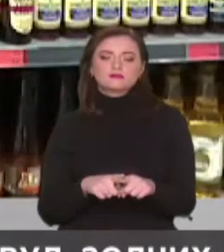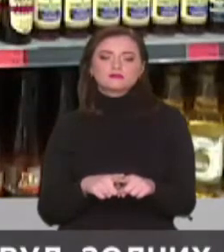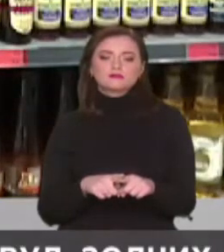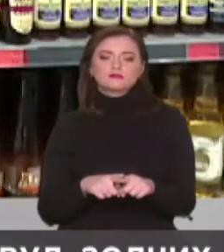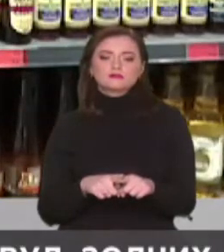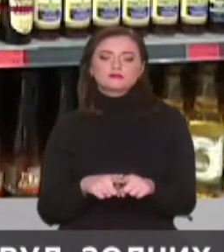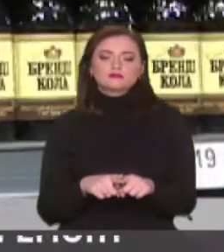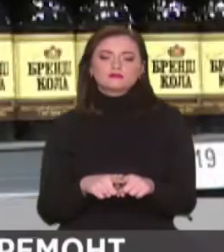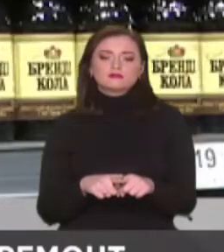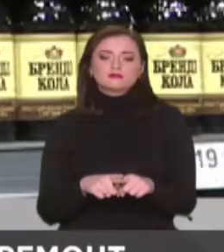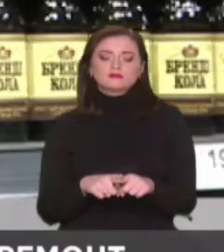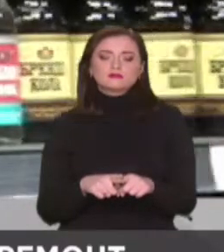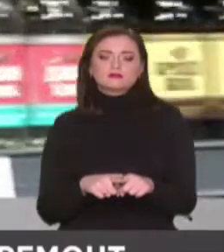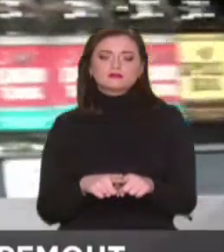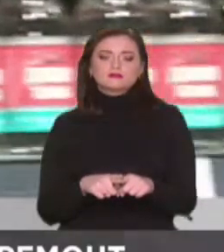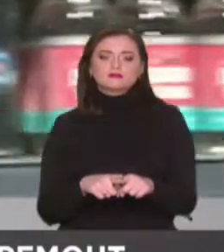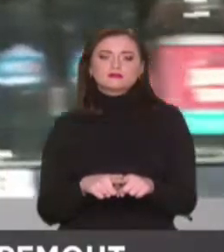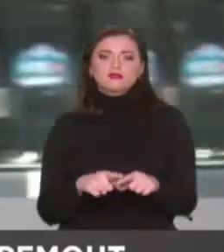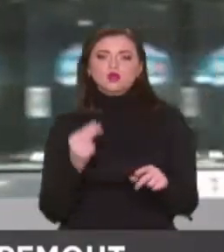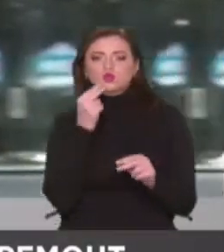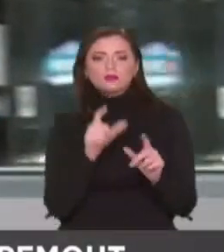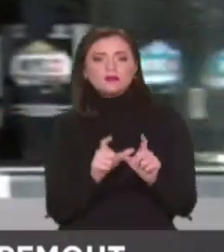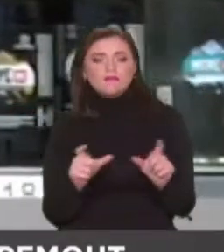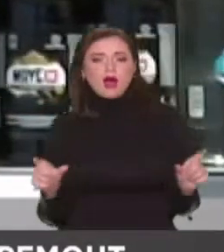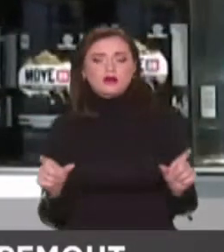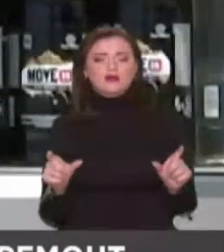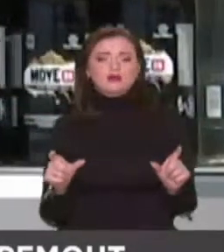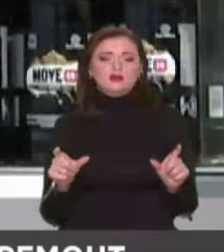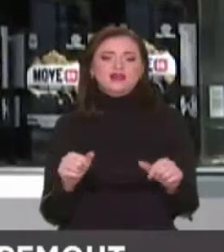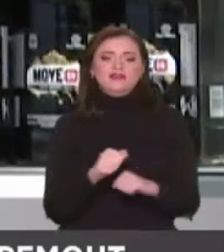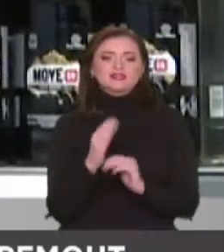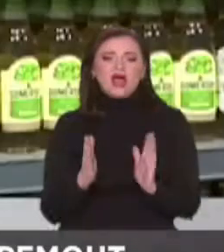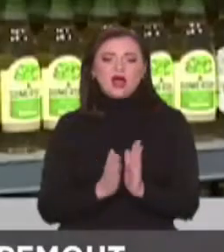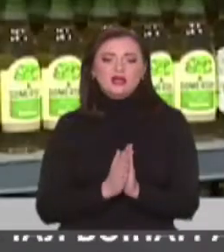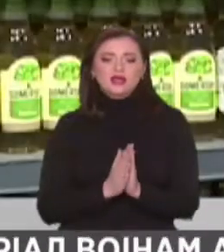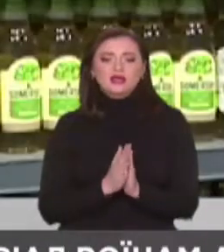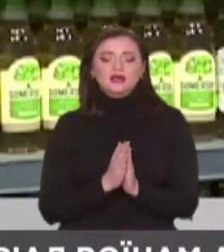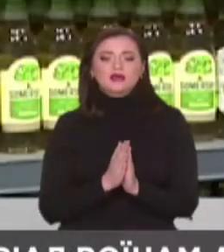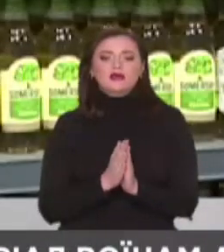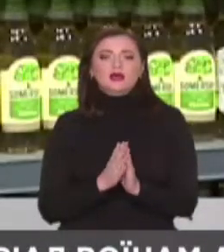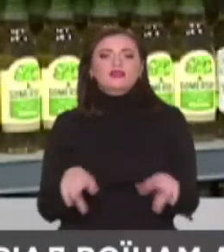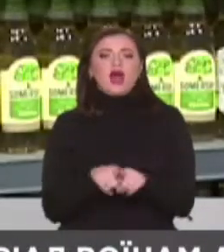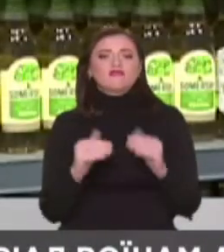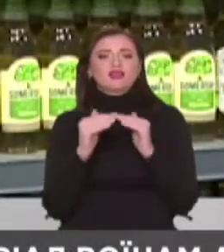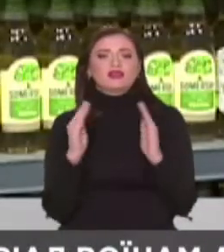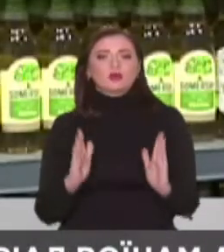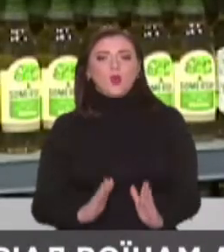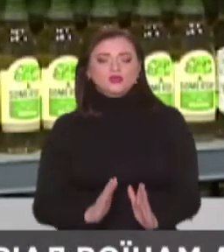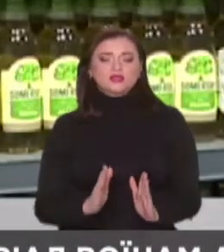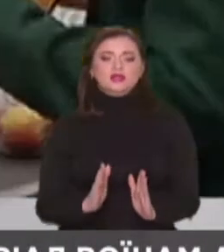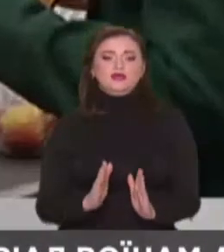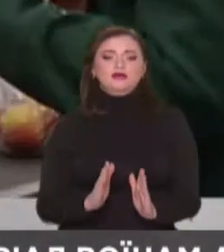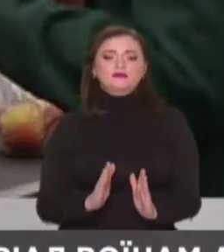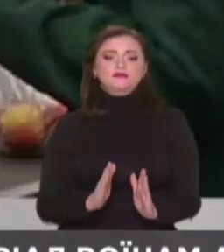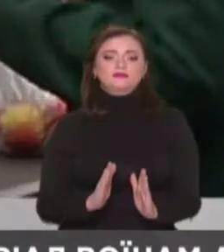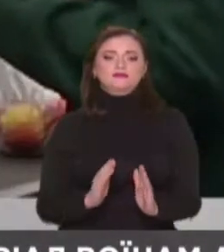сеті, маркети, супермаркети, та взагалі нічні там навіть кіоски, які,